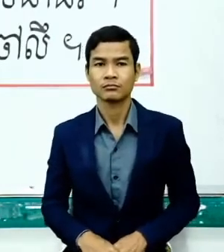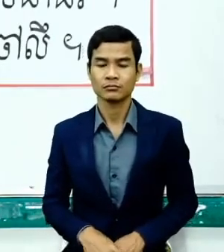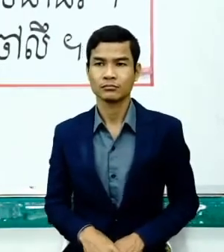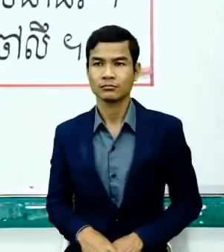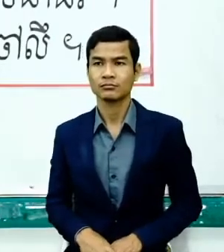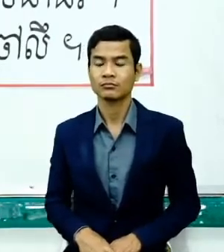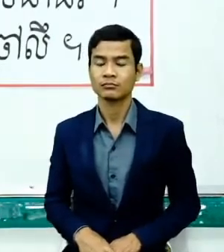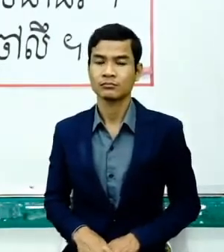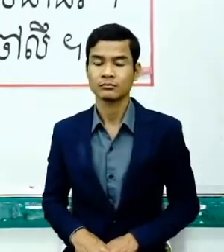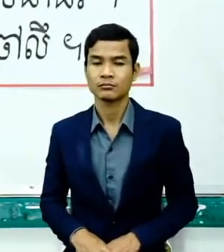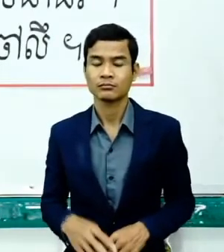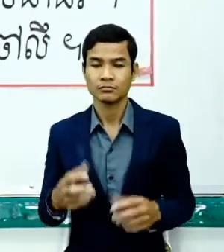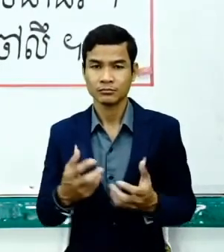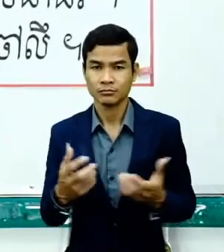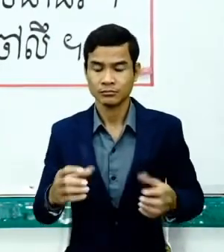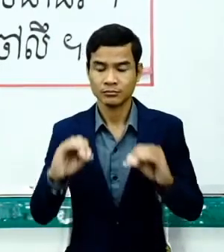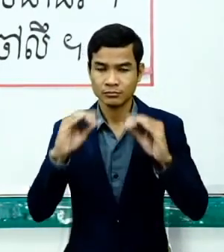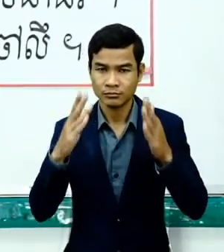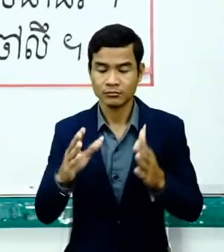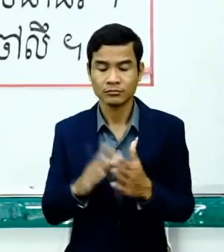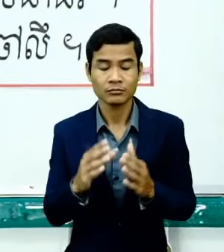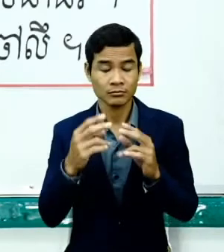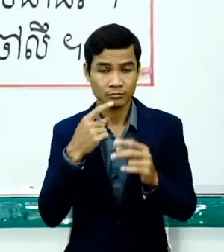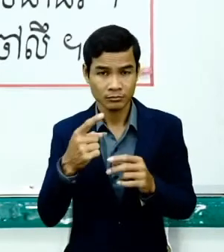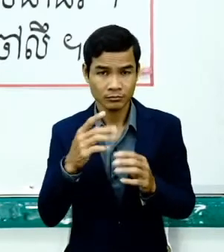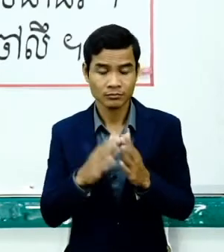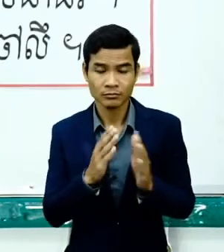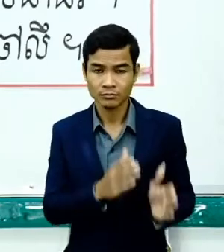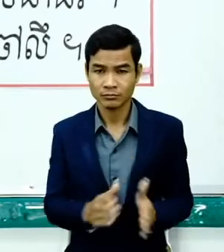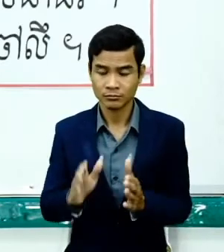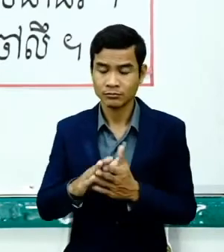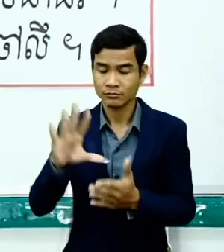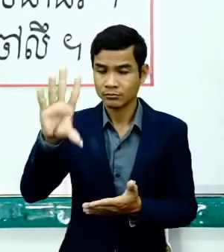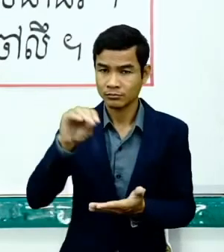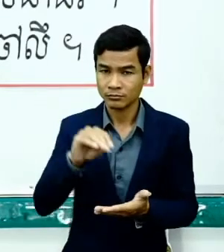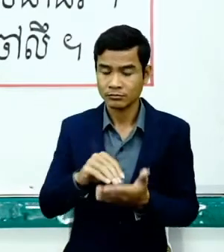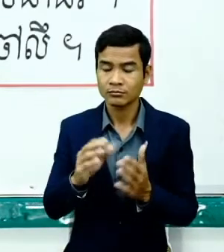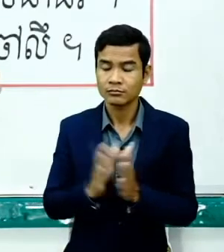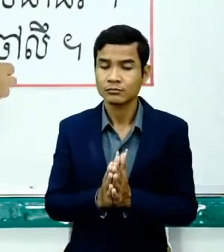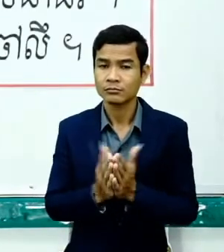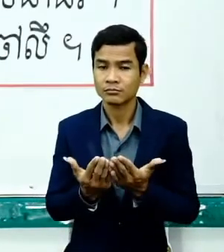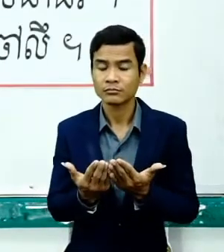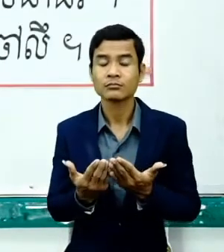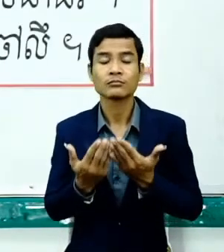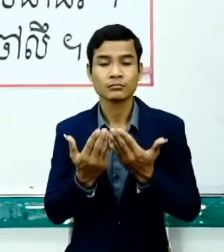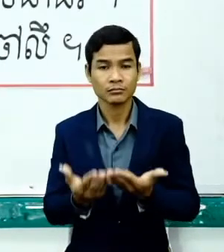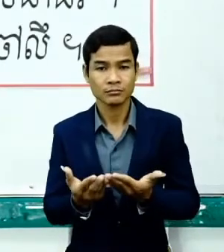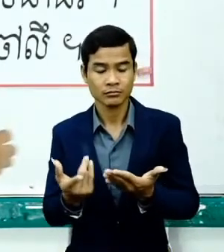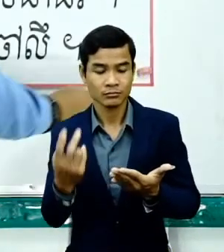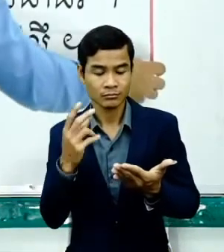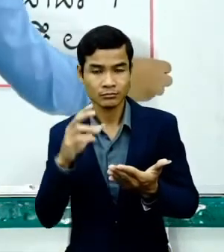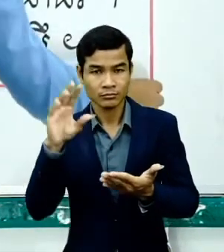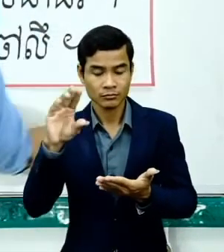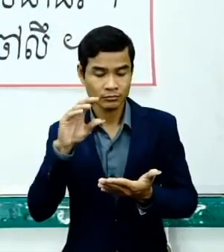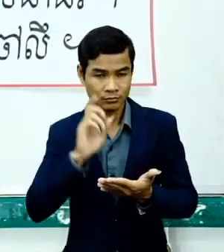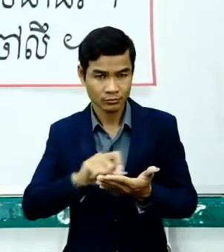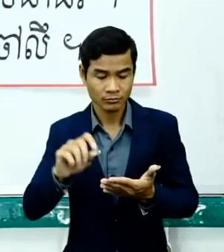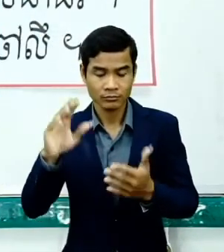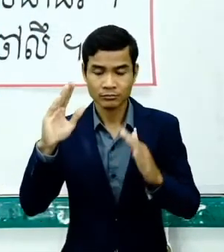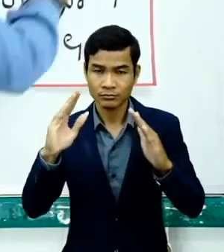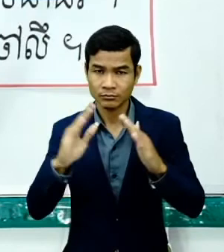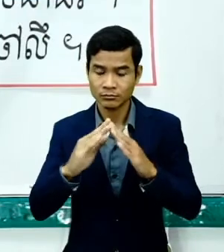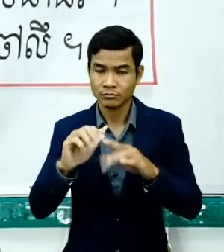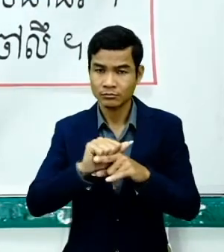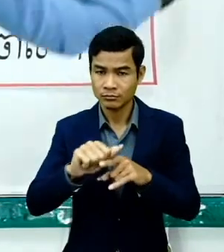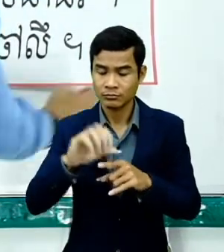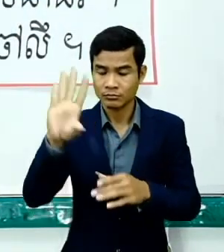ចាកូនលើកសម្ភារៈដែលអ្នកគ្រូបានរៀបរាប់នេះយកមកដាក់លើតុហើយកូនត្រៀមធ្វើកិច្ចការផ្ទះតាថ្